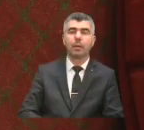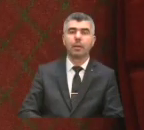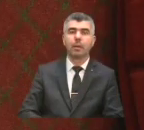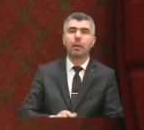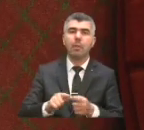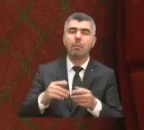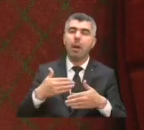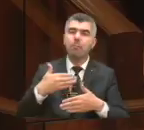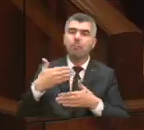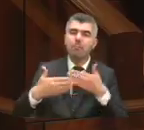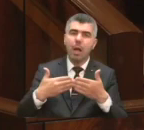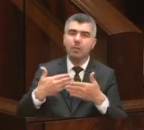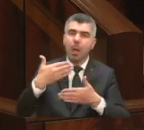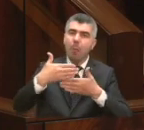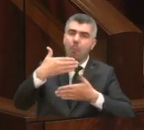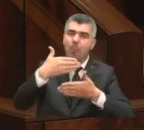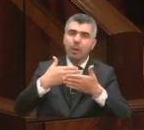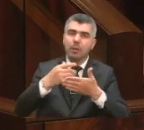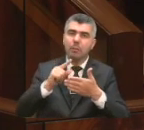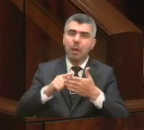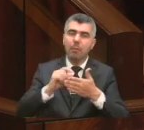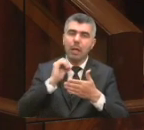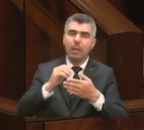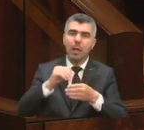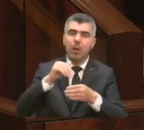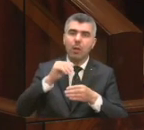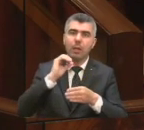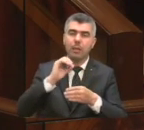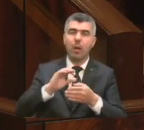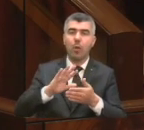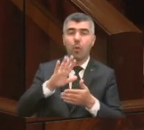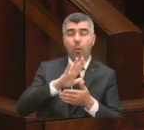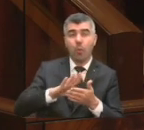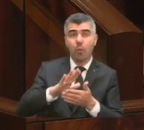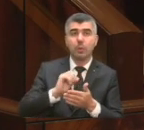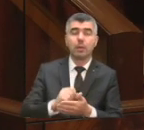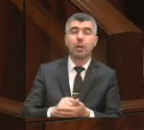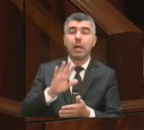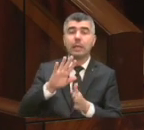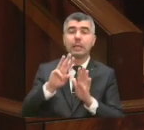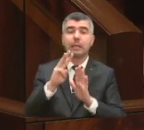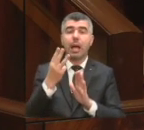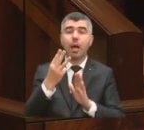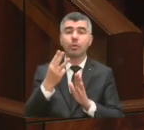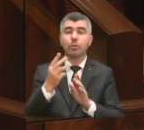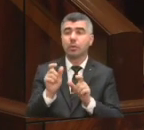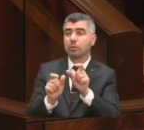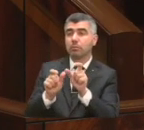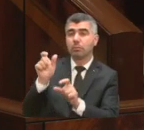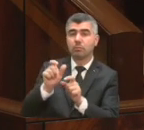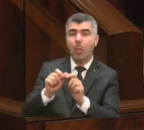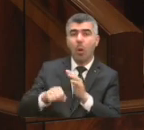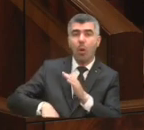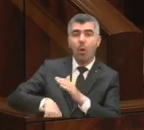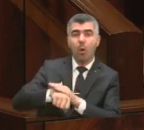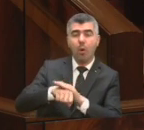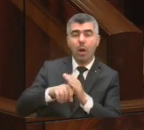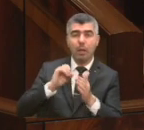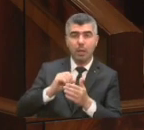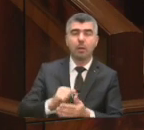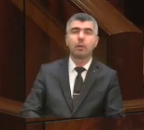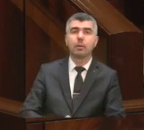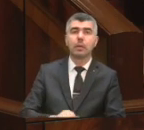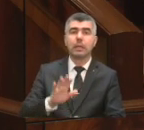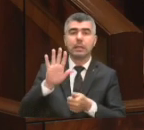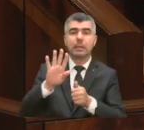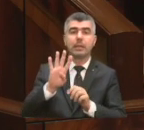بعد ما تأسس وورطناه على الاستقلال التي استقبل 13 فريق من الهوات تحت العصبة، وأذكركم على أن